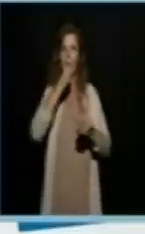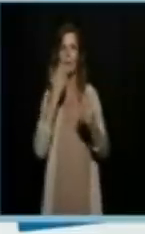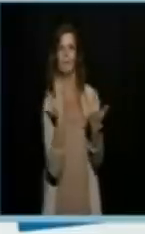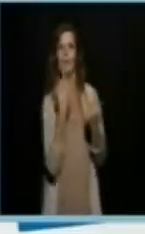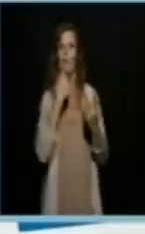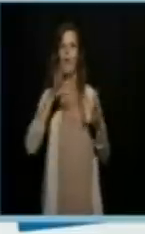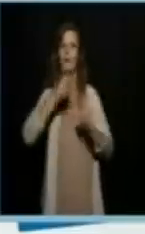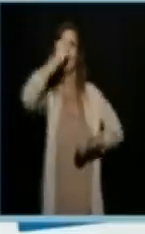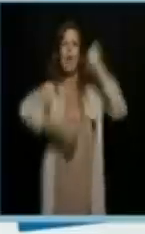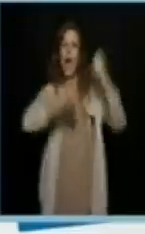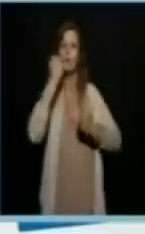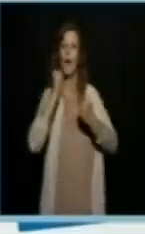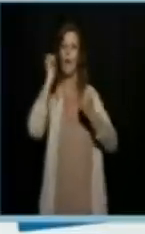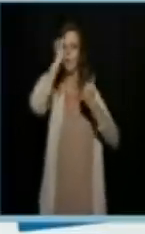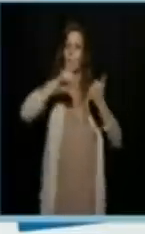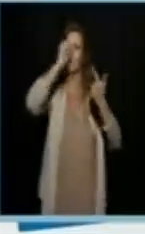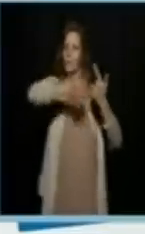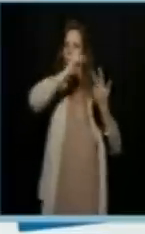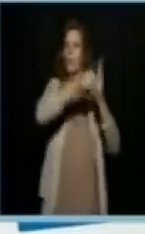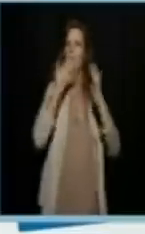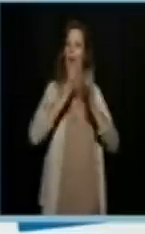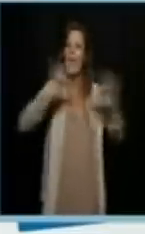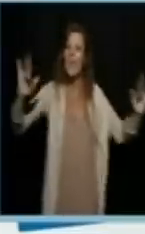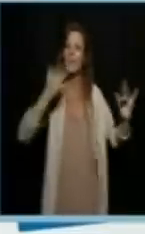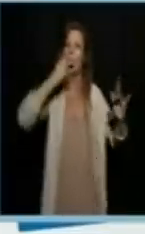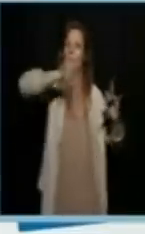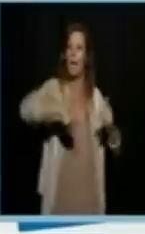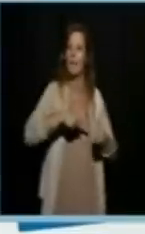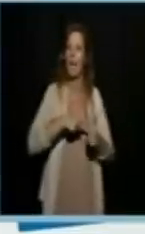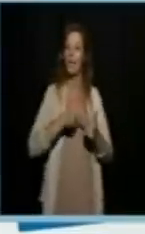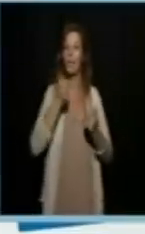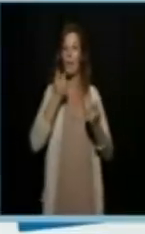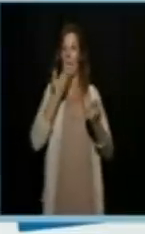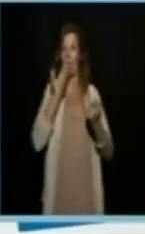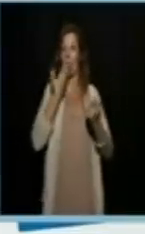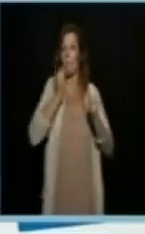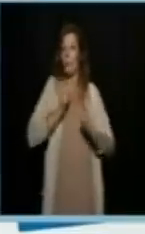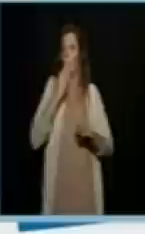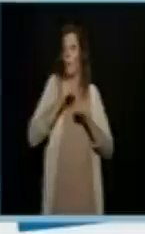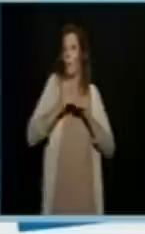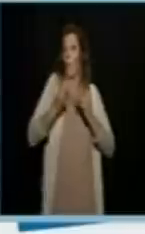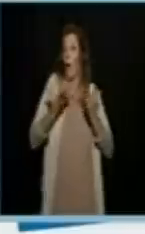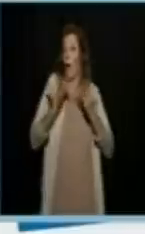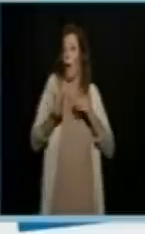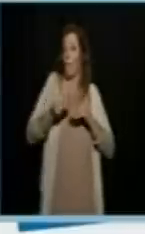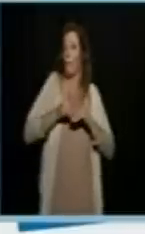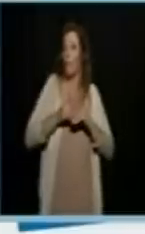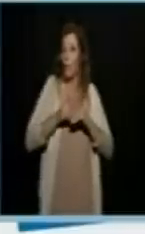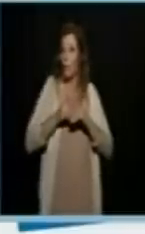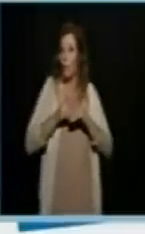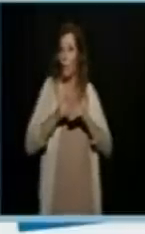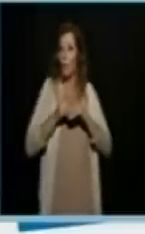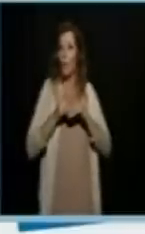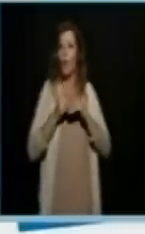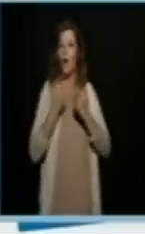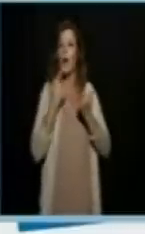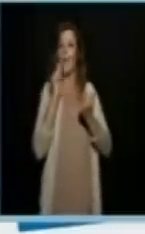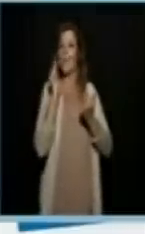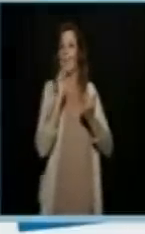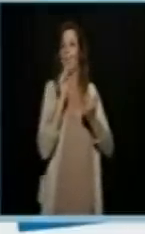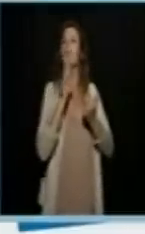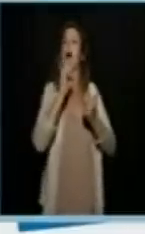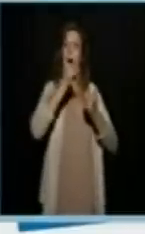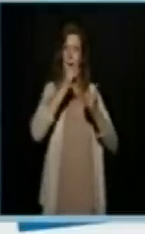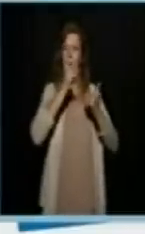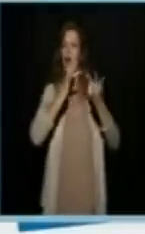per avere internet, per avere la banda larga, ma direi facciamo di più. Facciamo di più. Chiediamo sì la